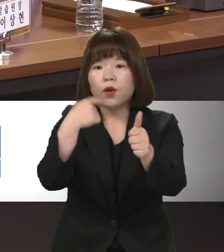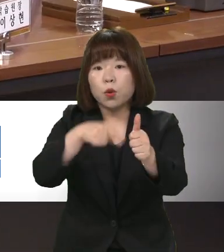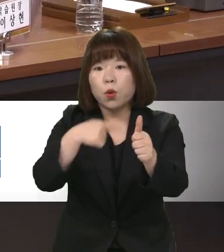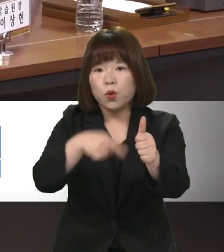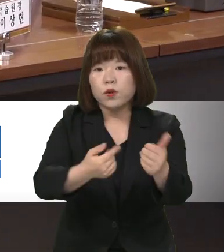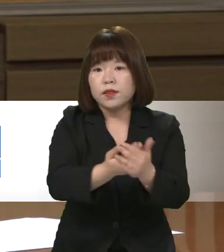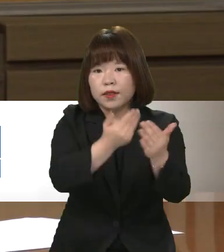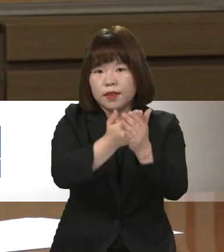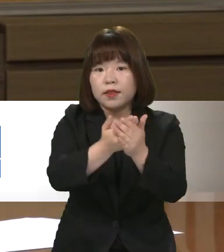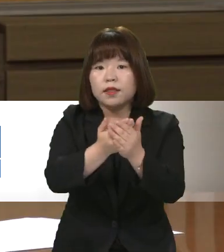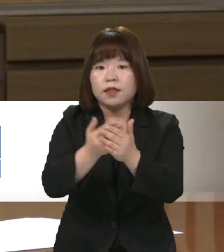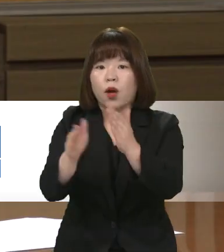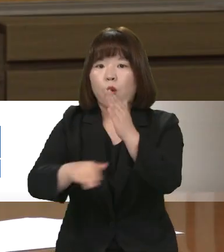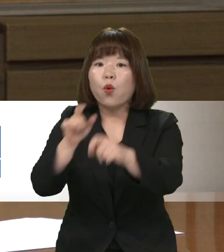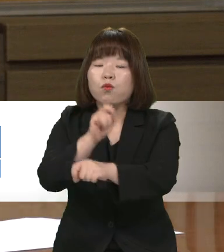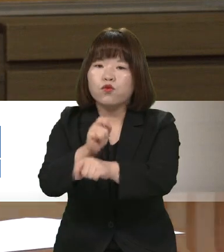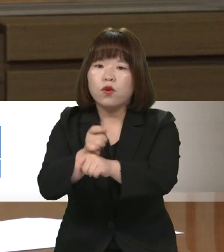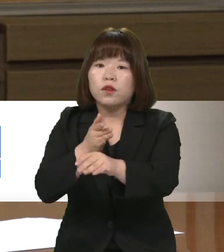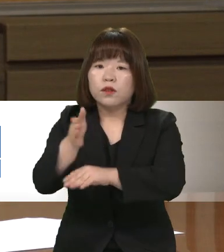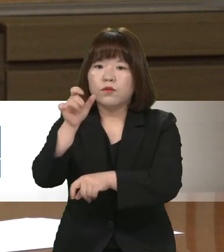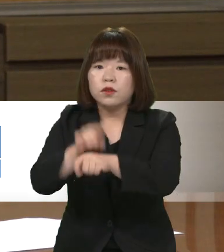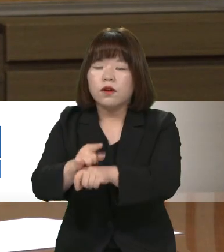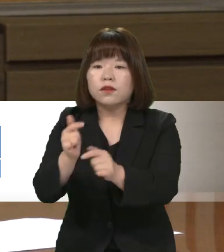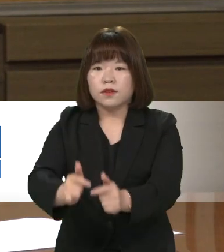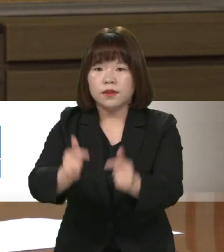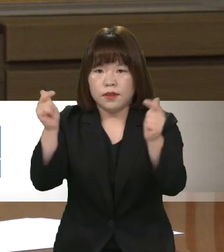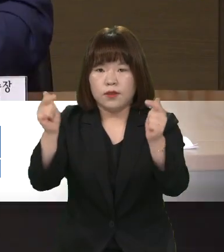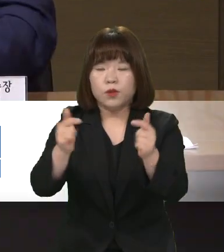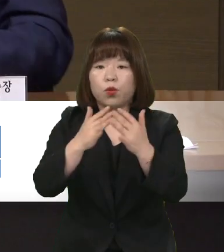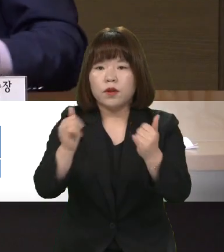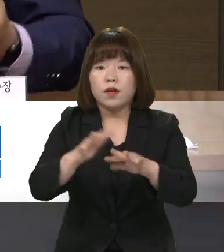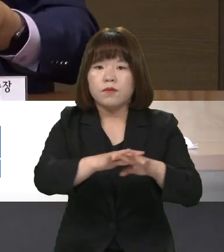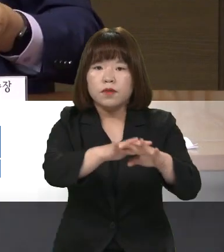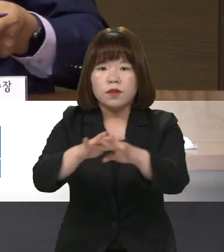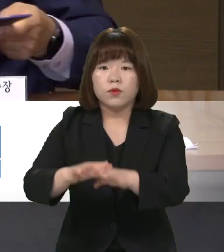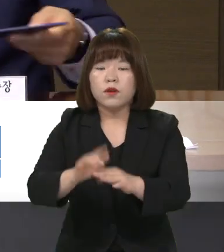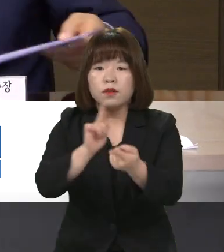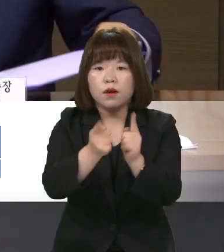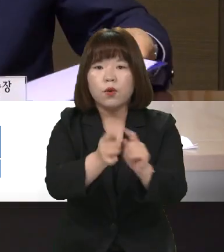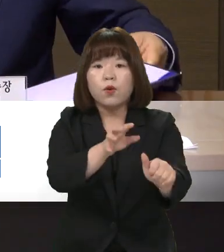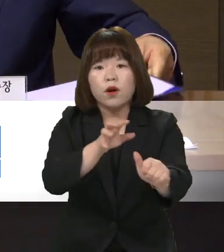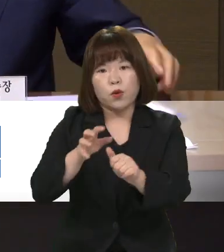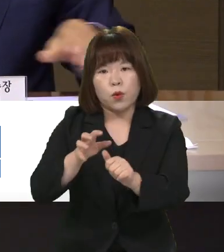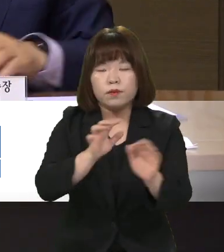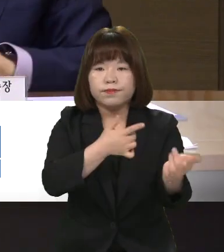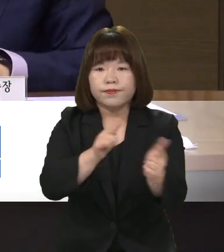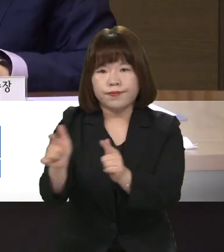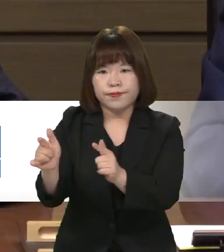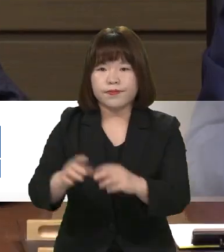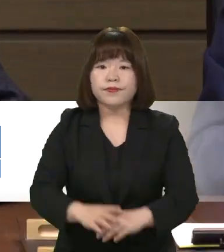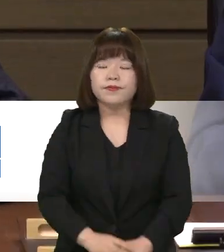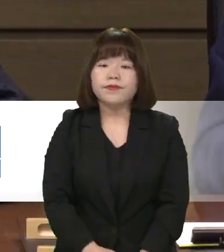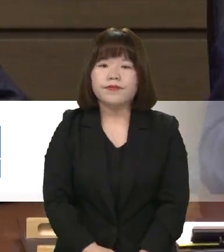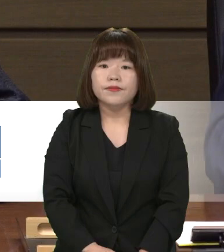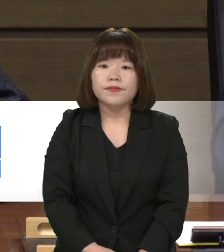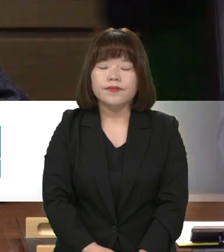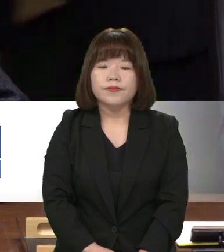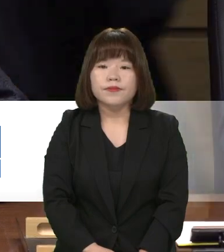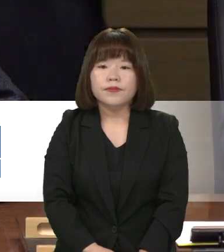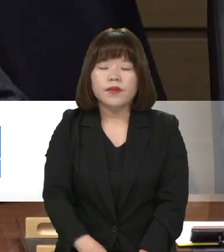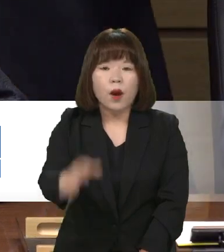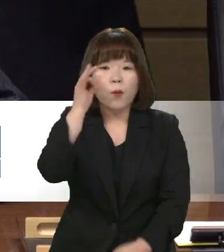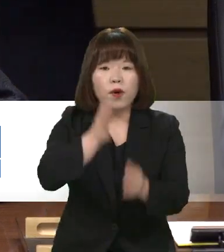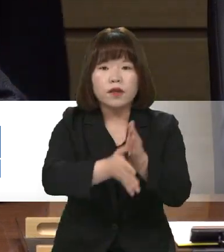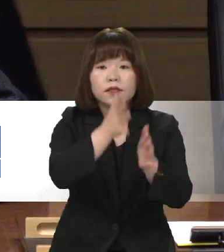진흥 및 포항시 공무원의 전문성을 증진 인적 네트워크 사후 활용 인프라 공동 이용 등 입니다